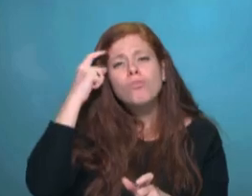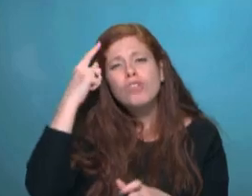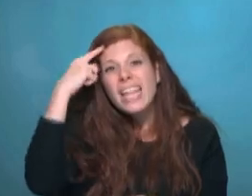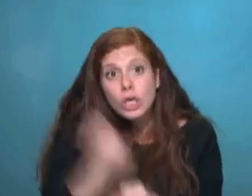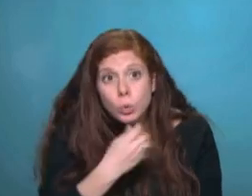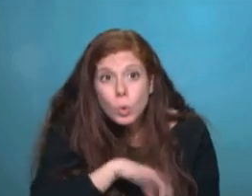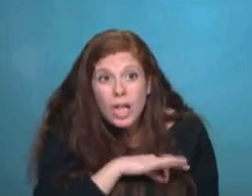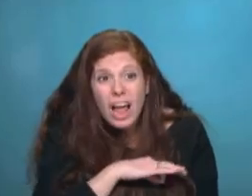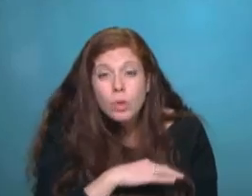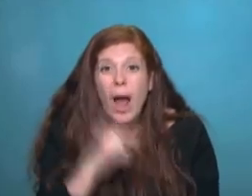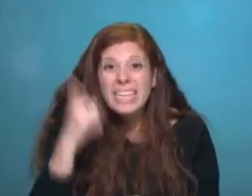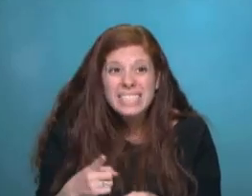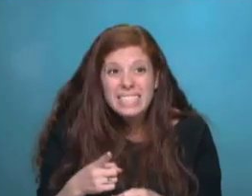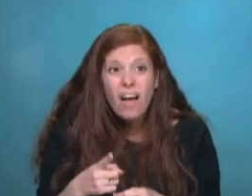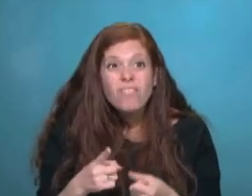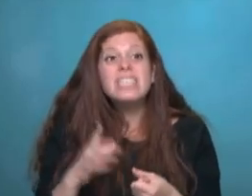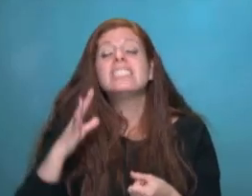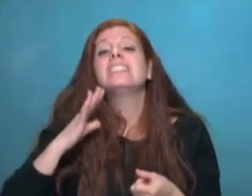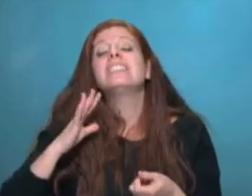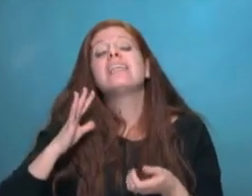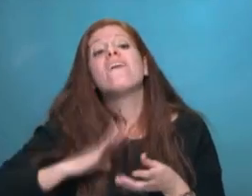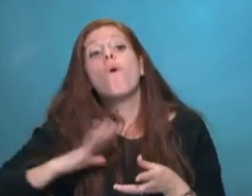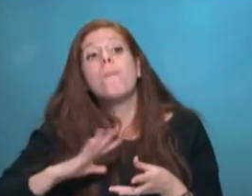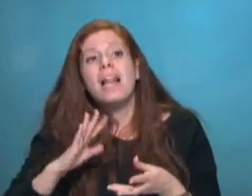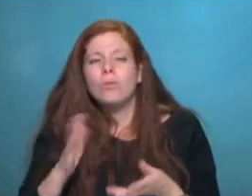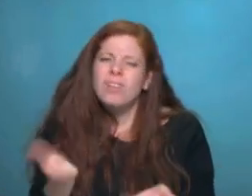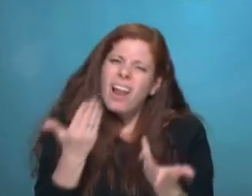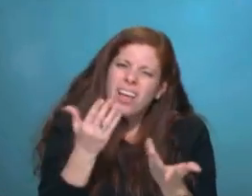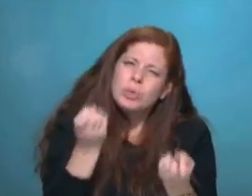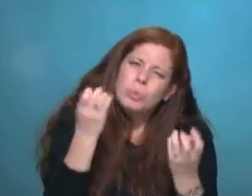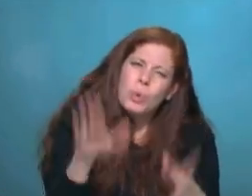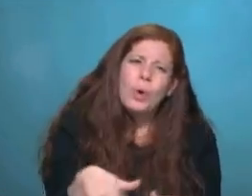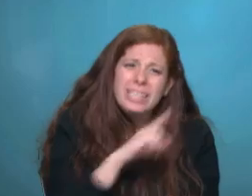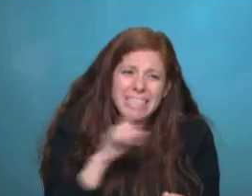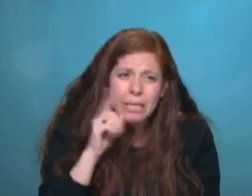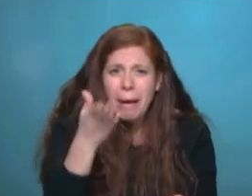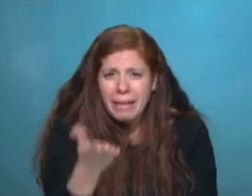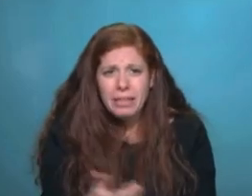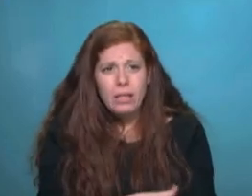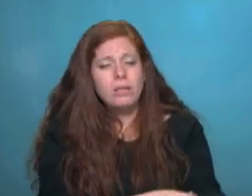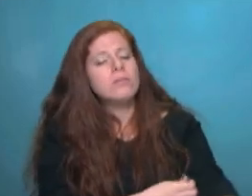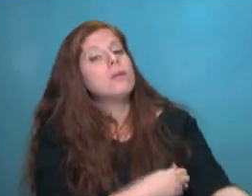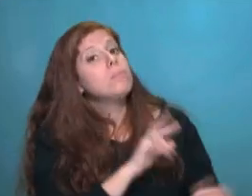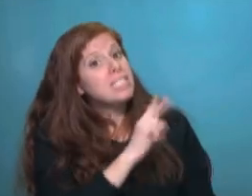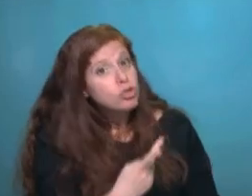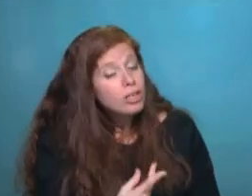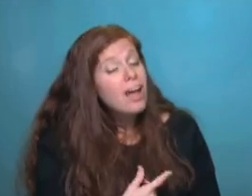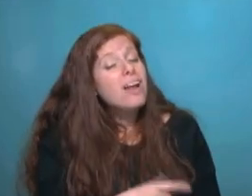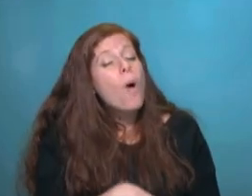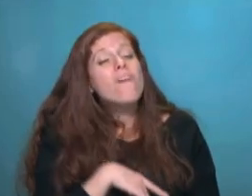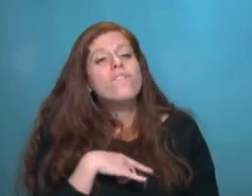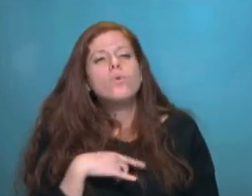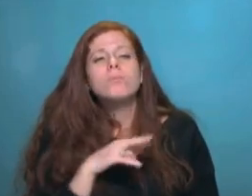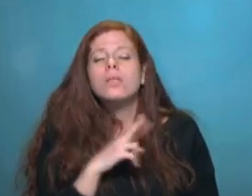שלנו על הצו הורות... היא פורמלית נטו. או על ההכרה של האימא השנייה, יאללה, מה צריכה את ההכרה? אימא שלו, הנה, היא אוהבת... מצד שני, אנחנו חווינו את זה בצד הכי, באמת,